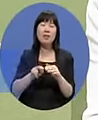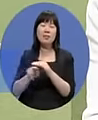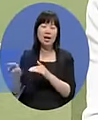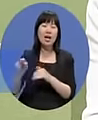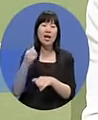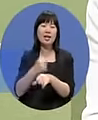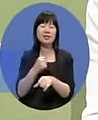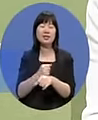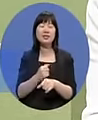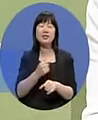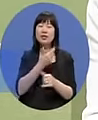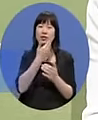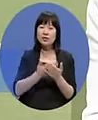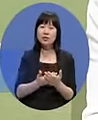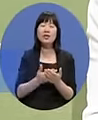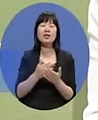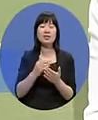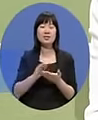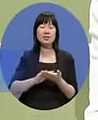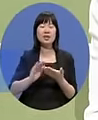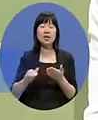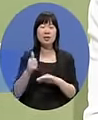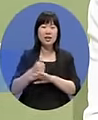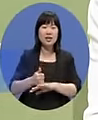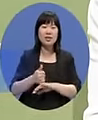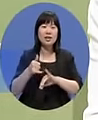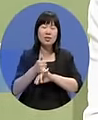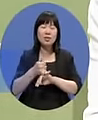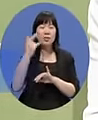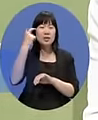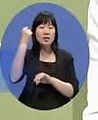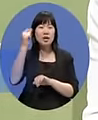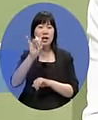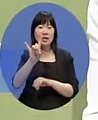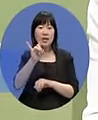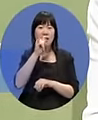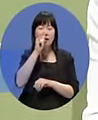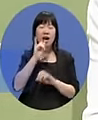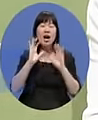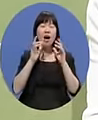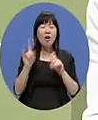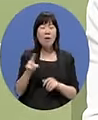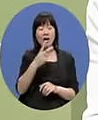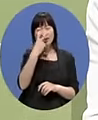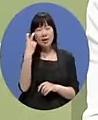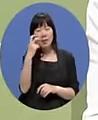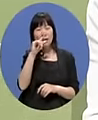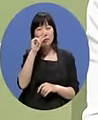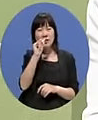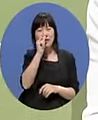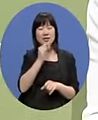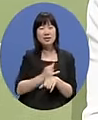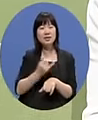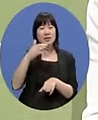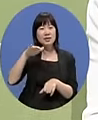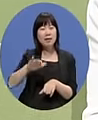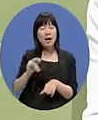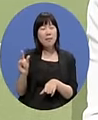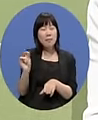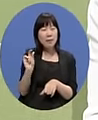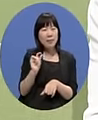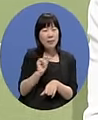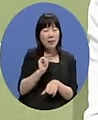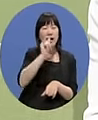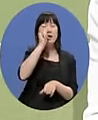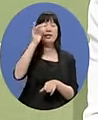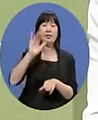빨리 떠나시는 게 상책입니다. 그 다음에 마지막으로 이걸 꼭 기억하셔야 되는데, 좀 아이가 아무리 영민하고 아무리 아이가 그